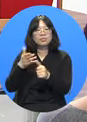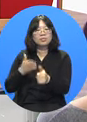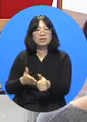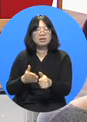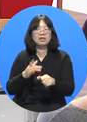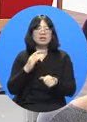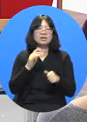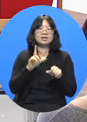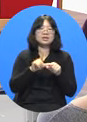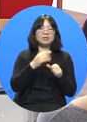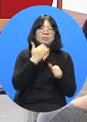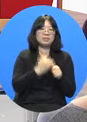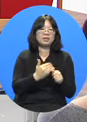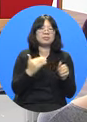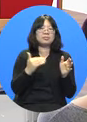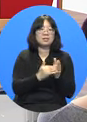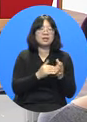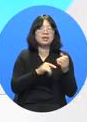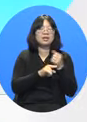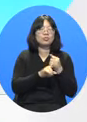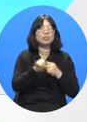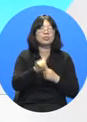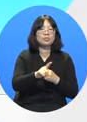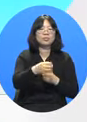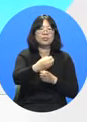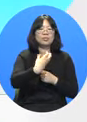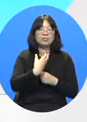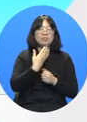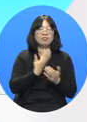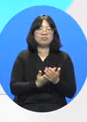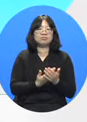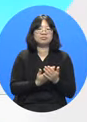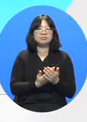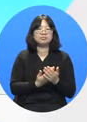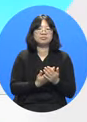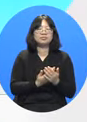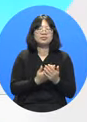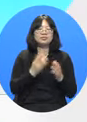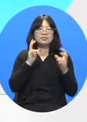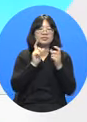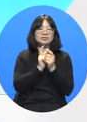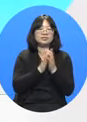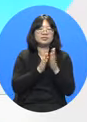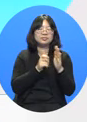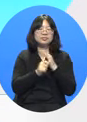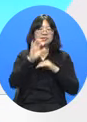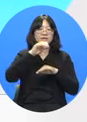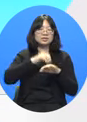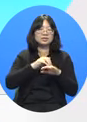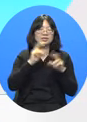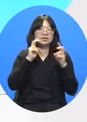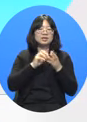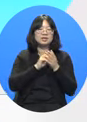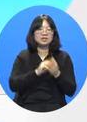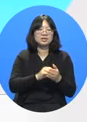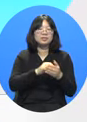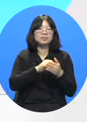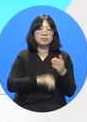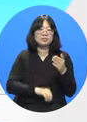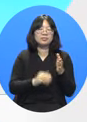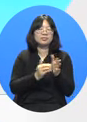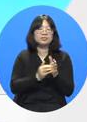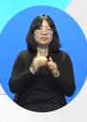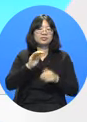기회를 박탈했냐고 질문하십니다. 답변해 보십시오. 저희가 현장 실습 부분에서는 그런 취업이나 이런 부분들을 배제를